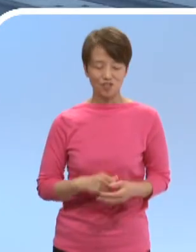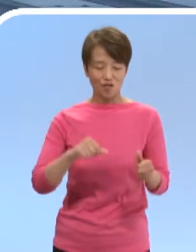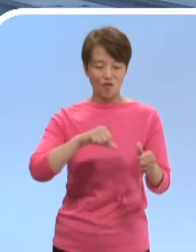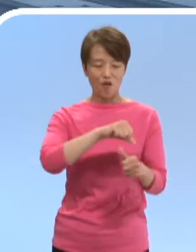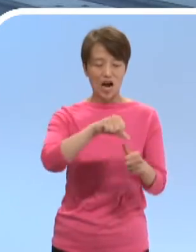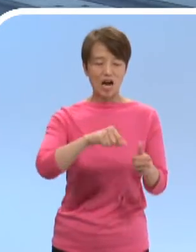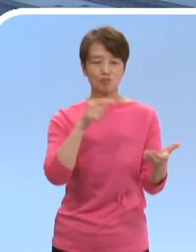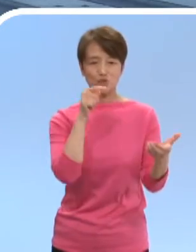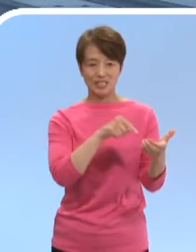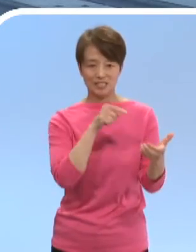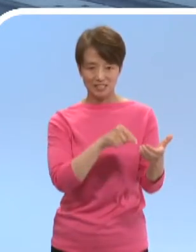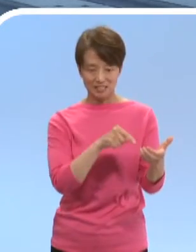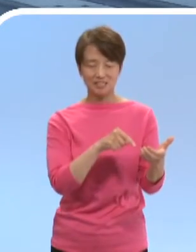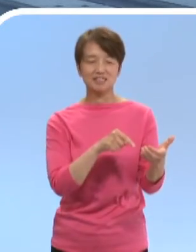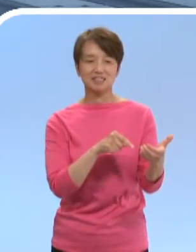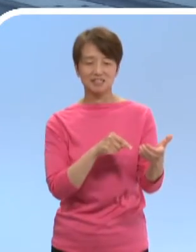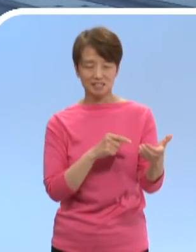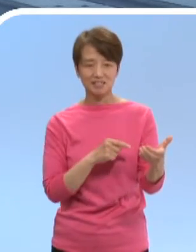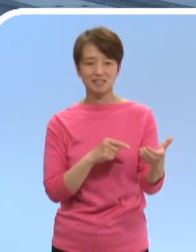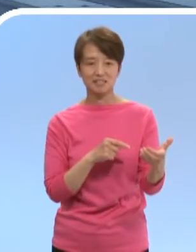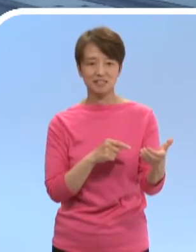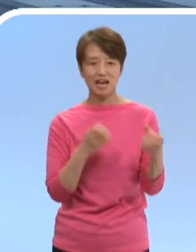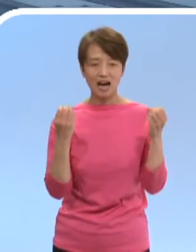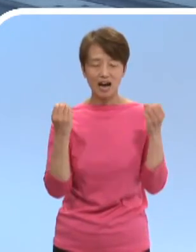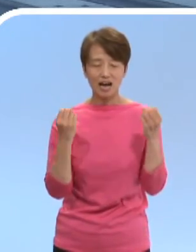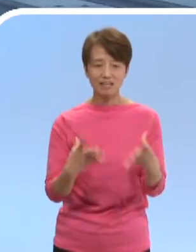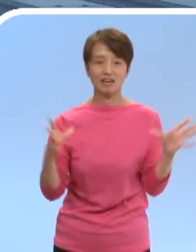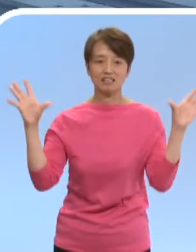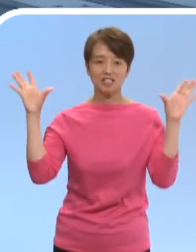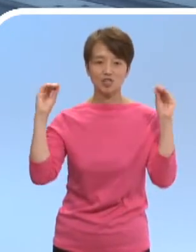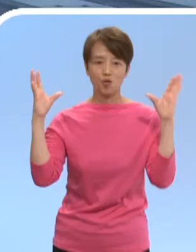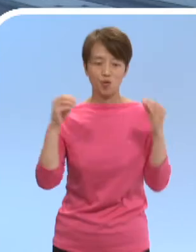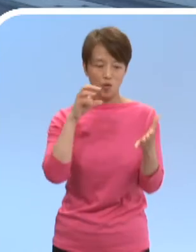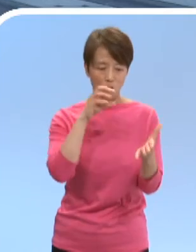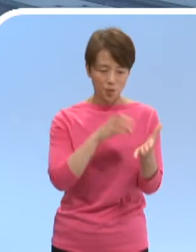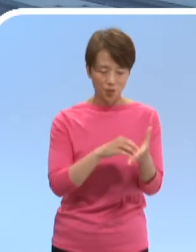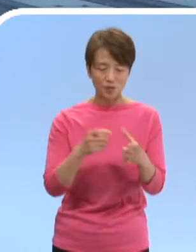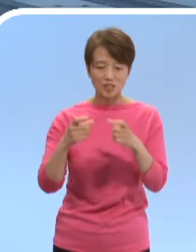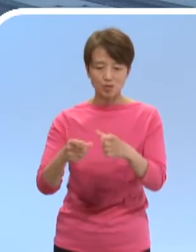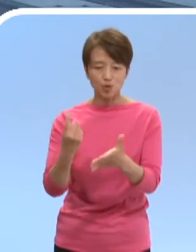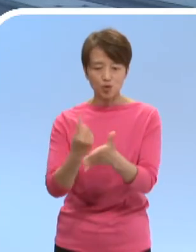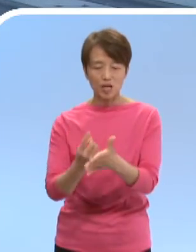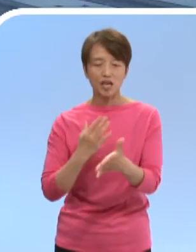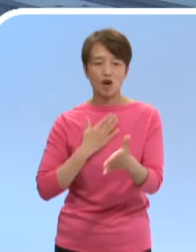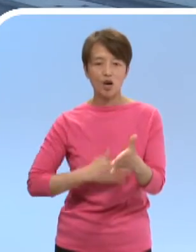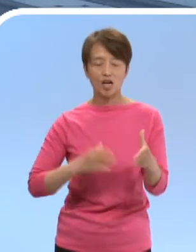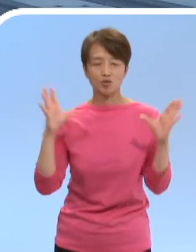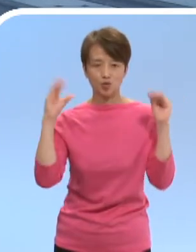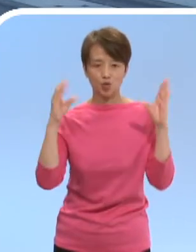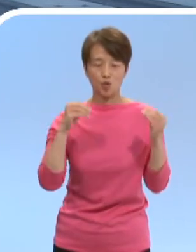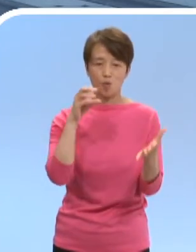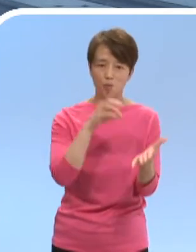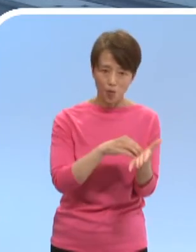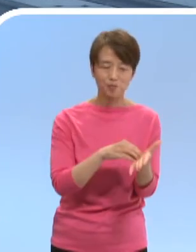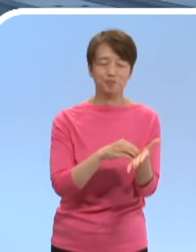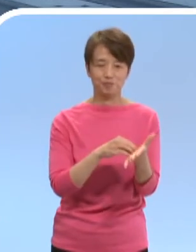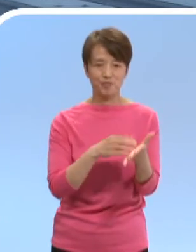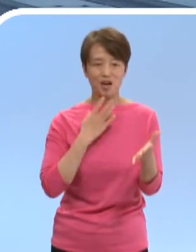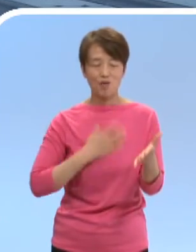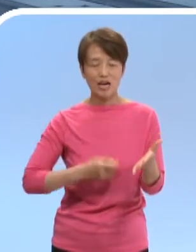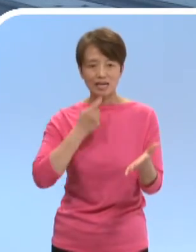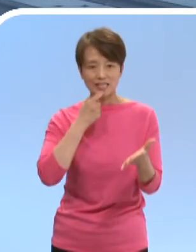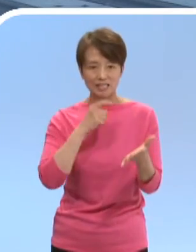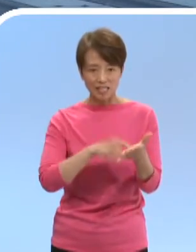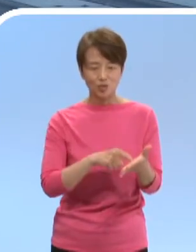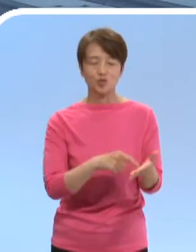この兵庫いい県民アプリ、最新情報や地元の人しか知らない情報などライターさんたちが分かりや